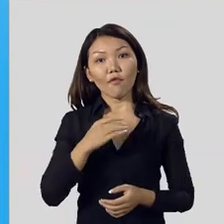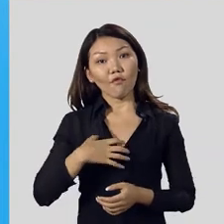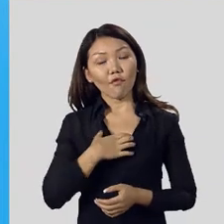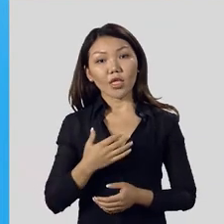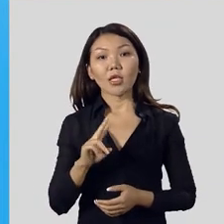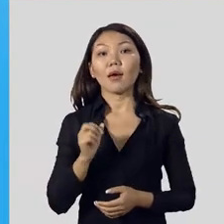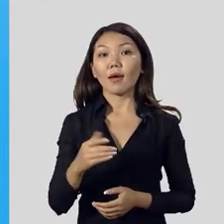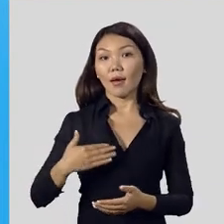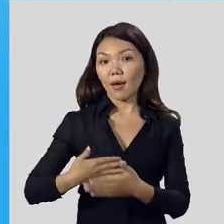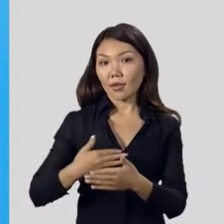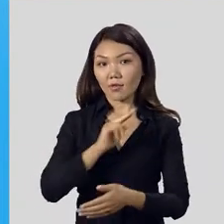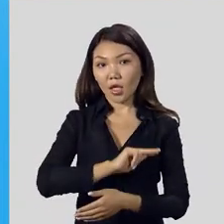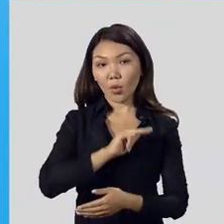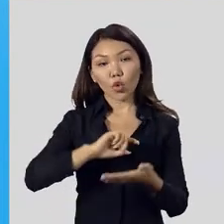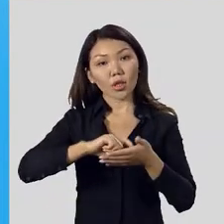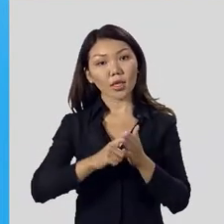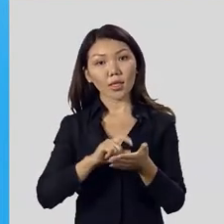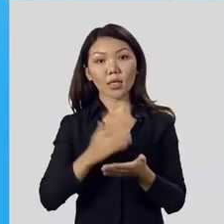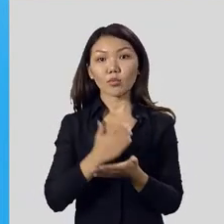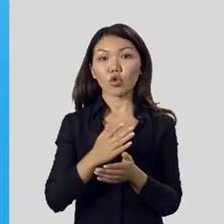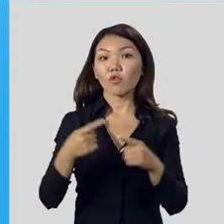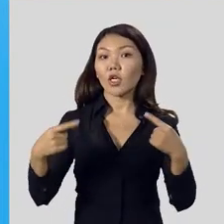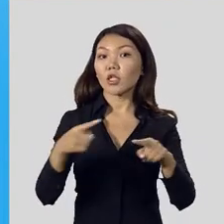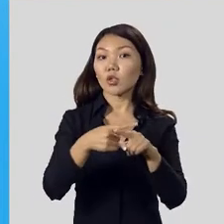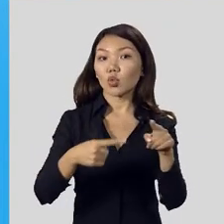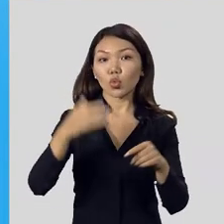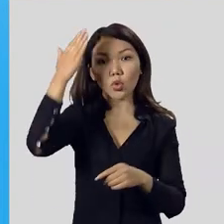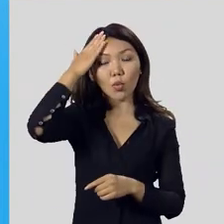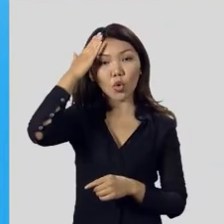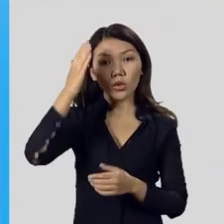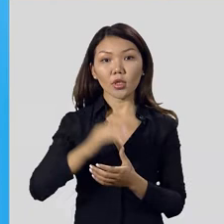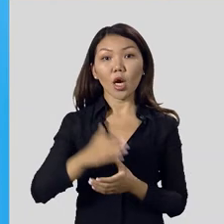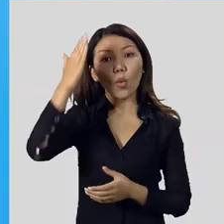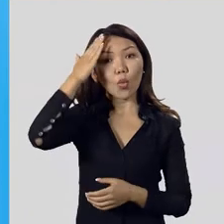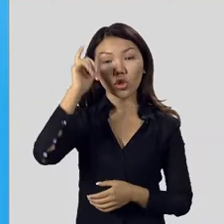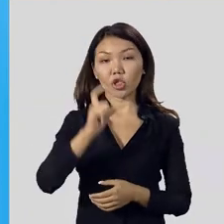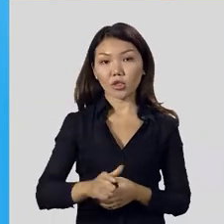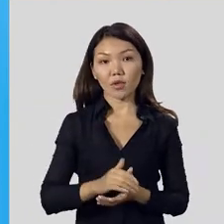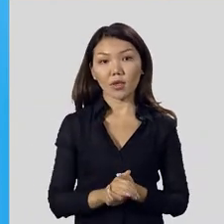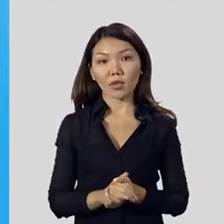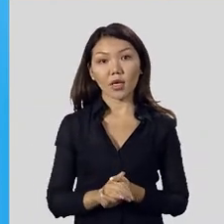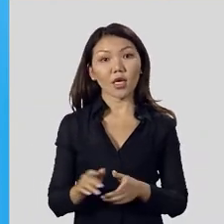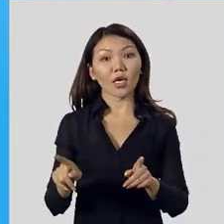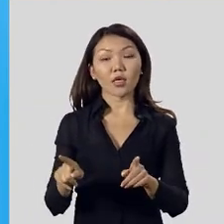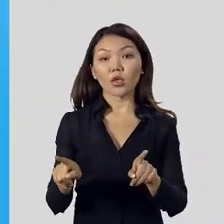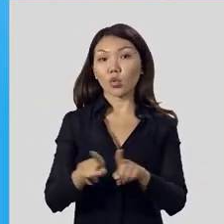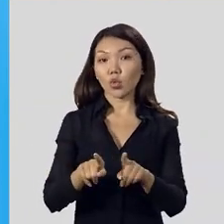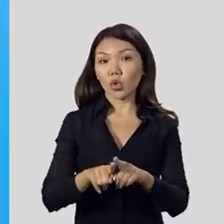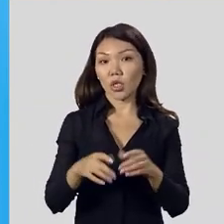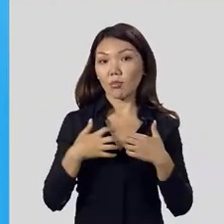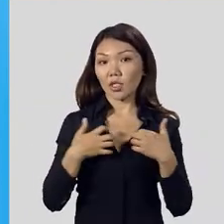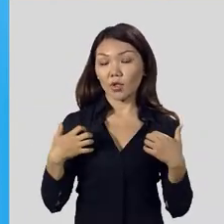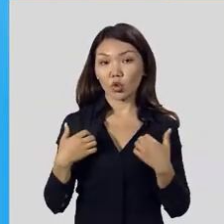клетки, расположенные в различных его структурах. Мозг человека, как и всех